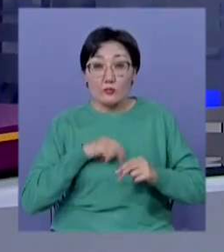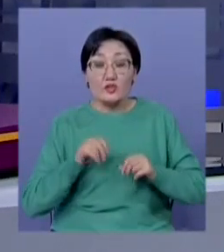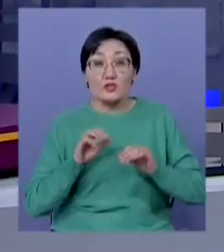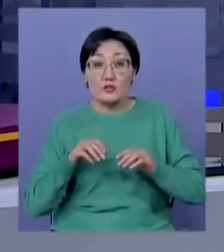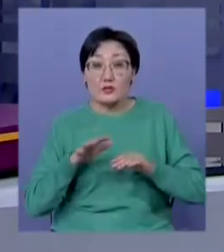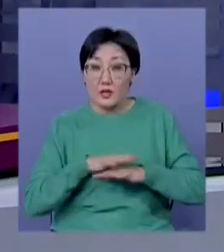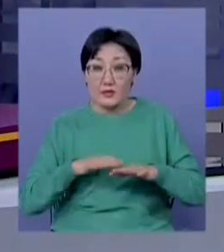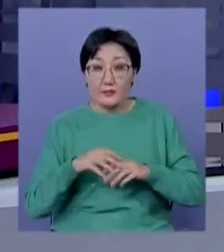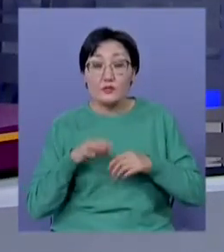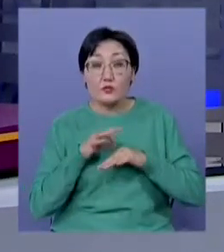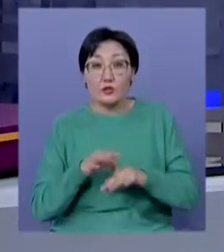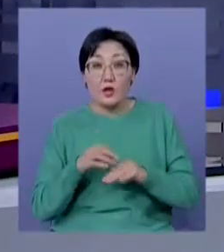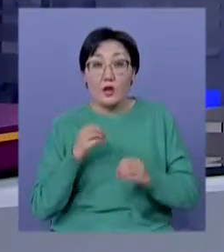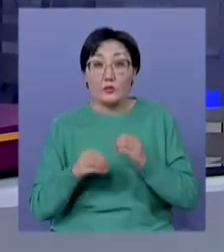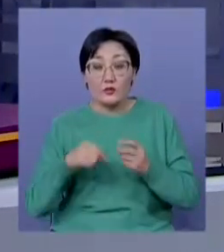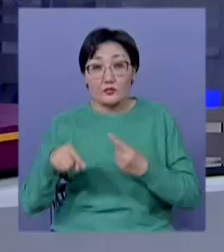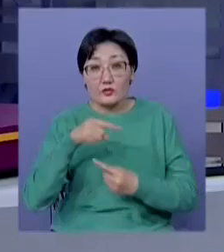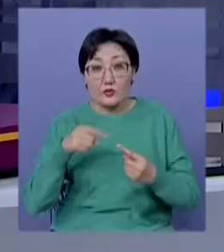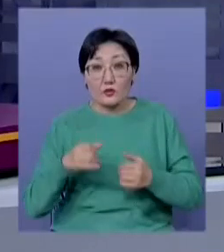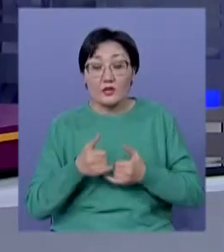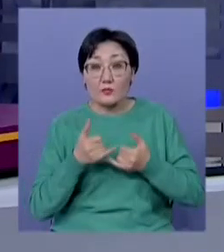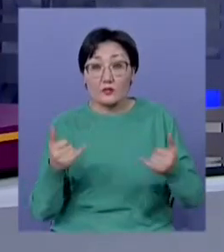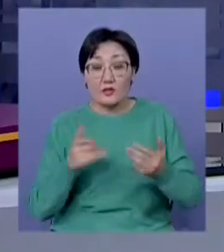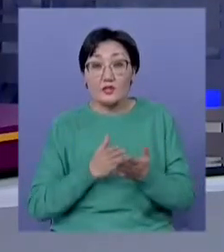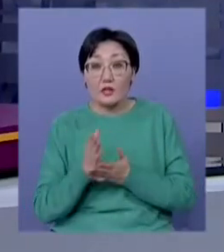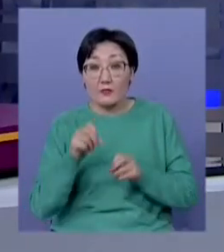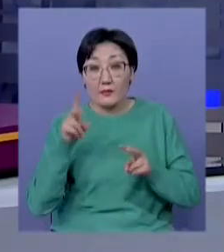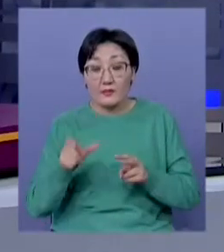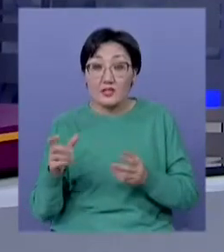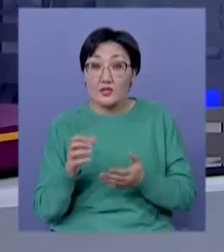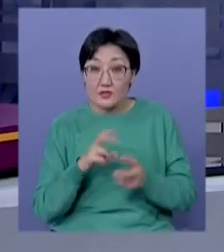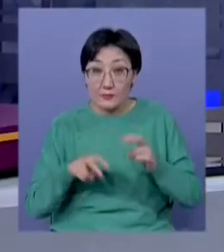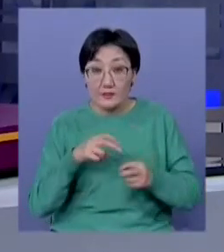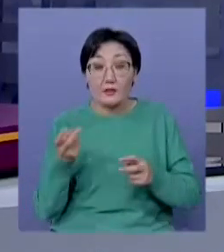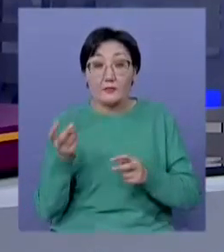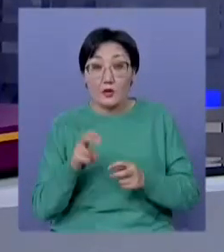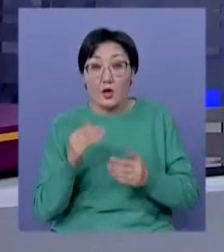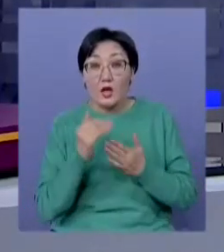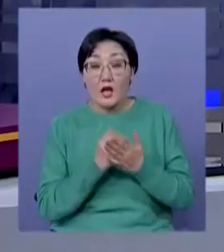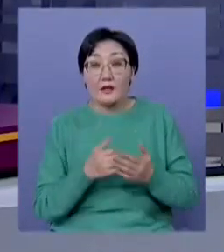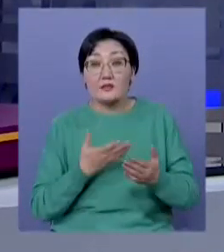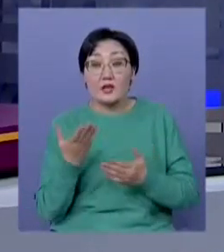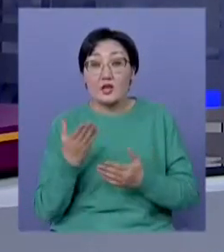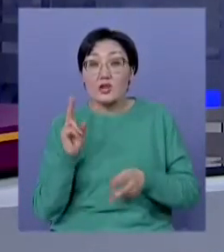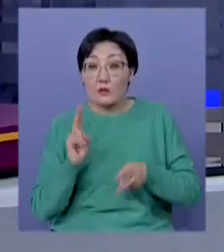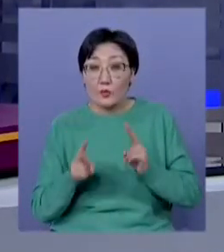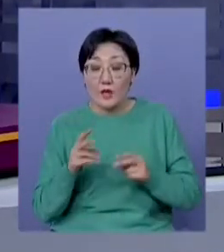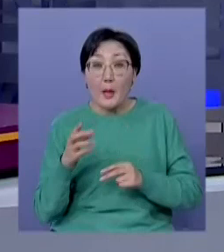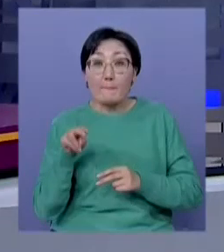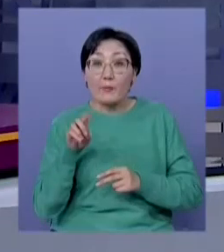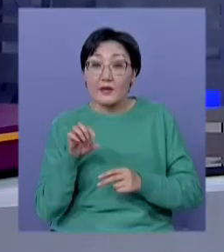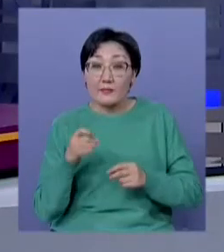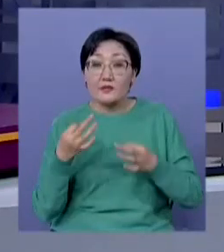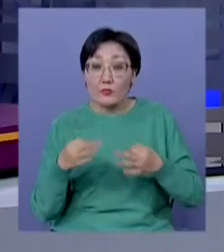өтті. Он шақты кәсіпкер тұтынушыларға қызмет көрсететін сала мамандарын іздеп келіпті. Оның қатарында даяшы, аспаз, бармен секілді